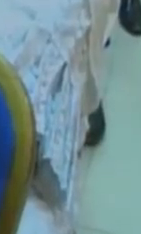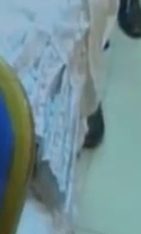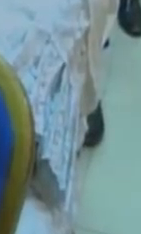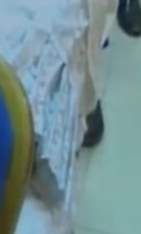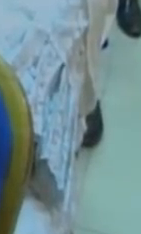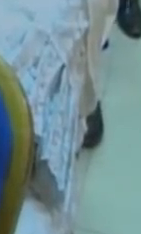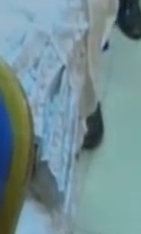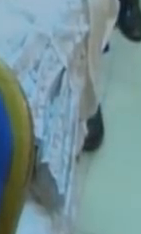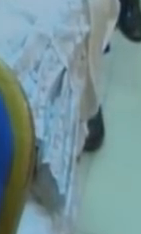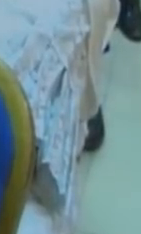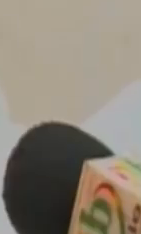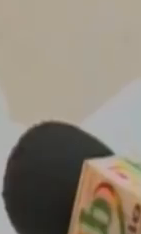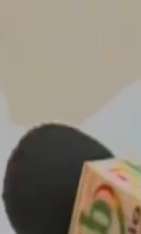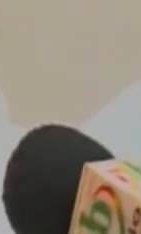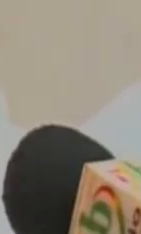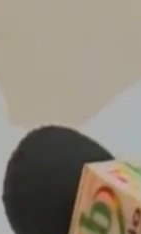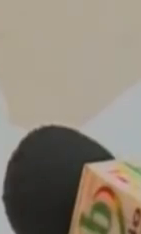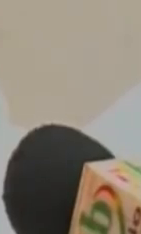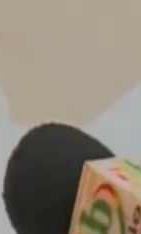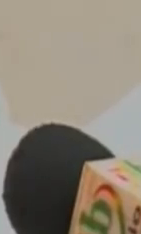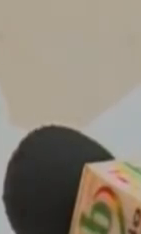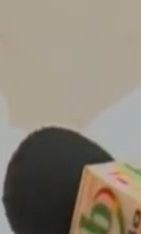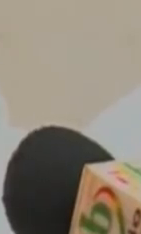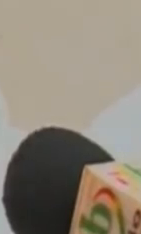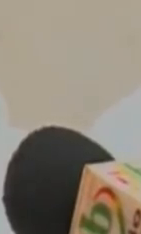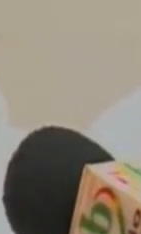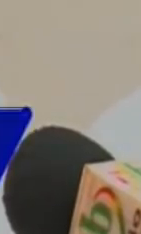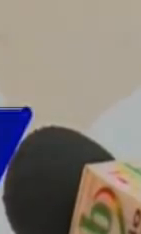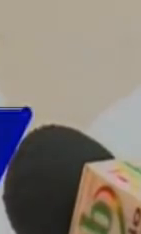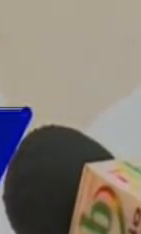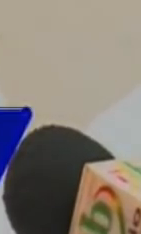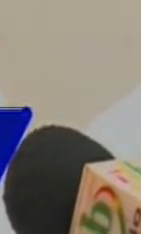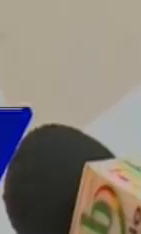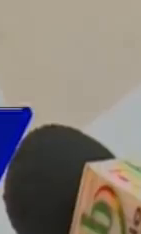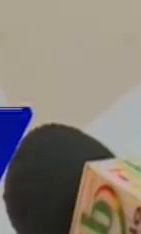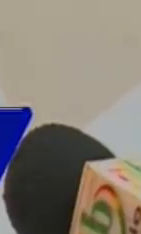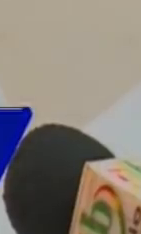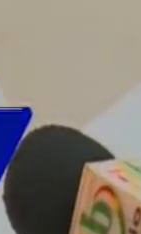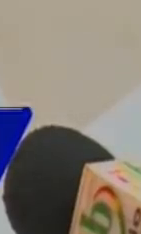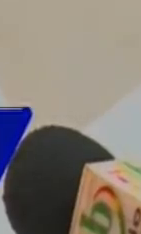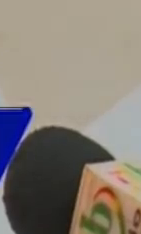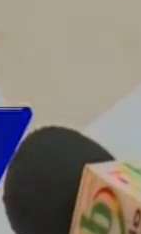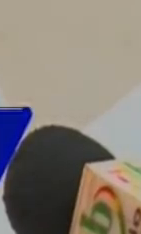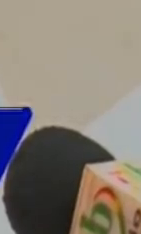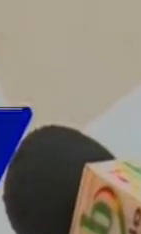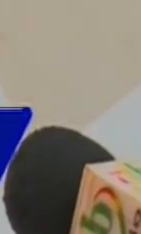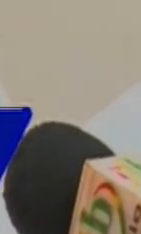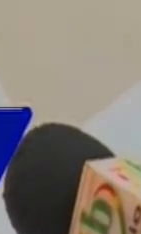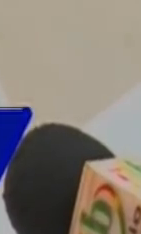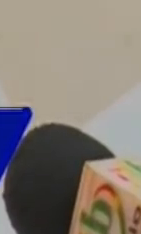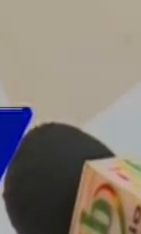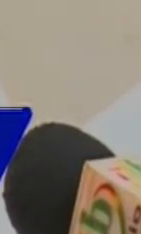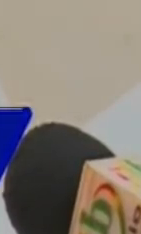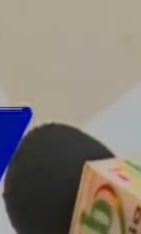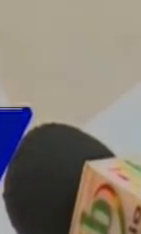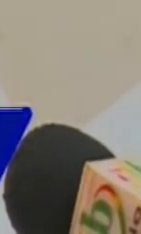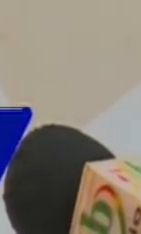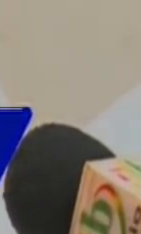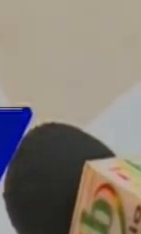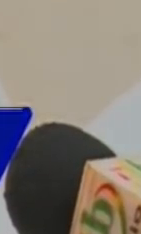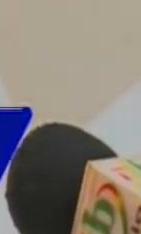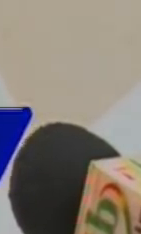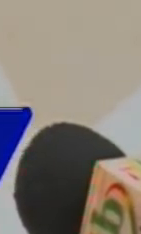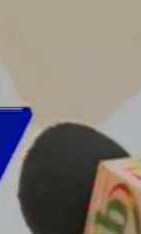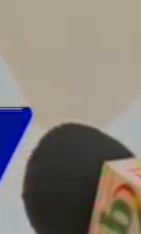droits humains. La tolérance est une des valeurs clés pour une société de paix et de cohésion sociale. Elle contribue à créer